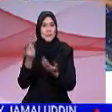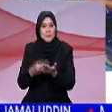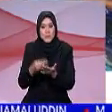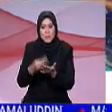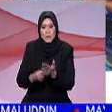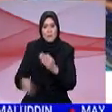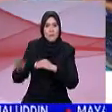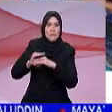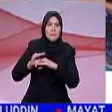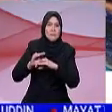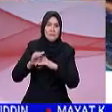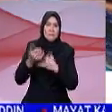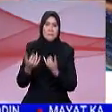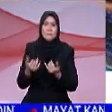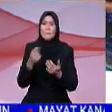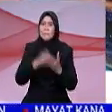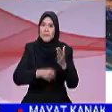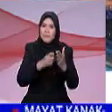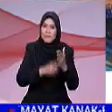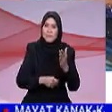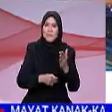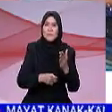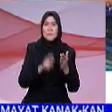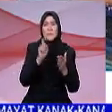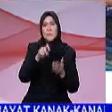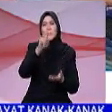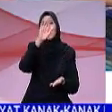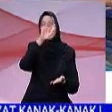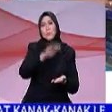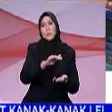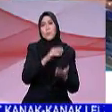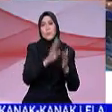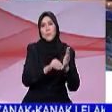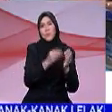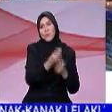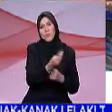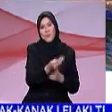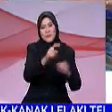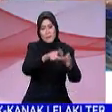untuk tu. Ha, harga pun kena turun dah lah. Ha,